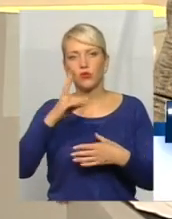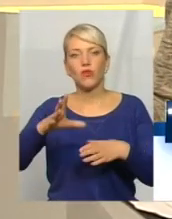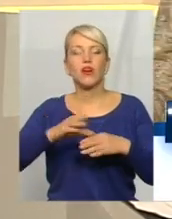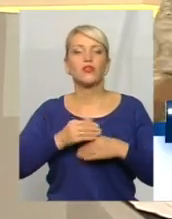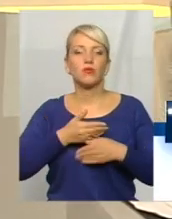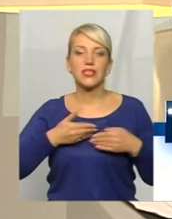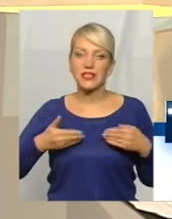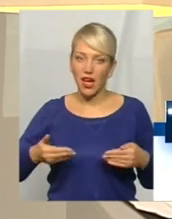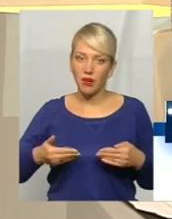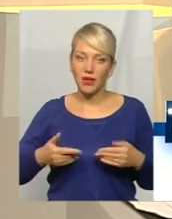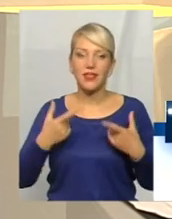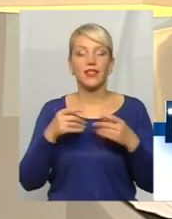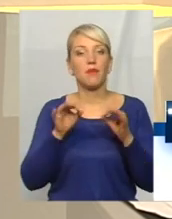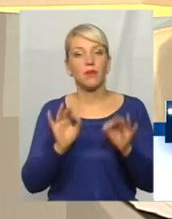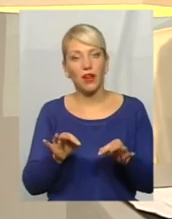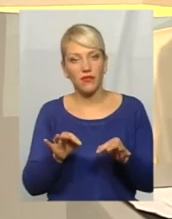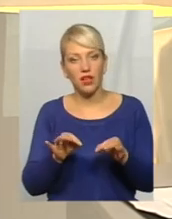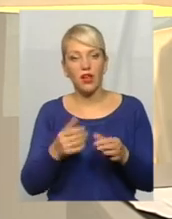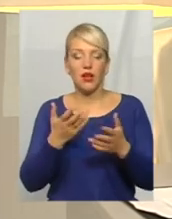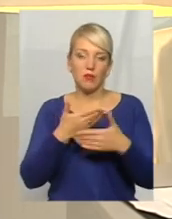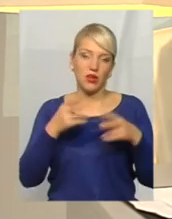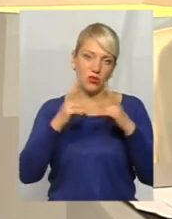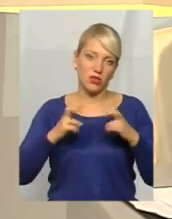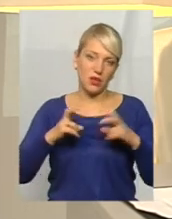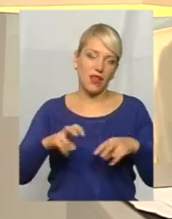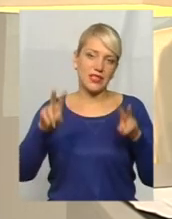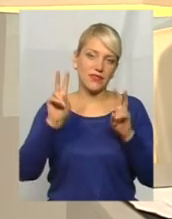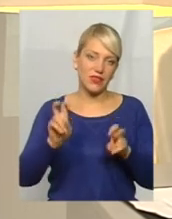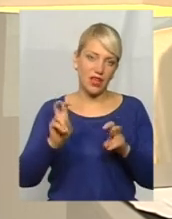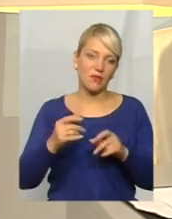із нами. Де правда? Розбиралися сьогодні в темі.